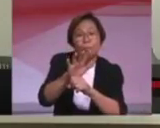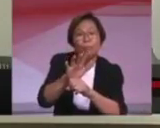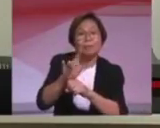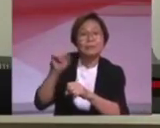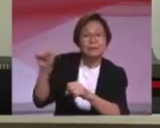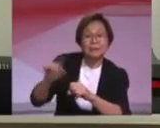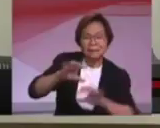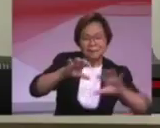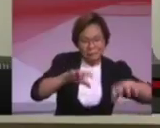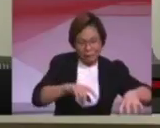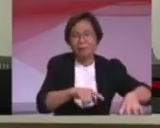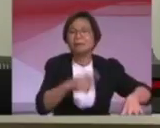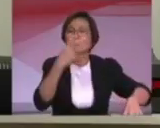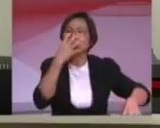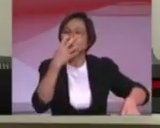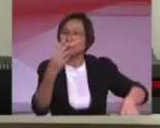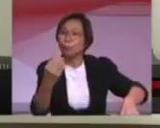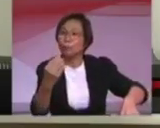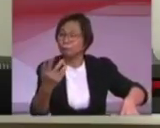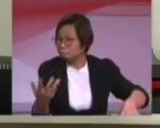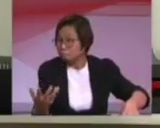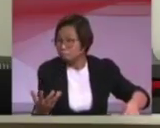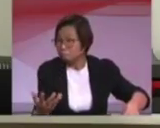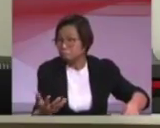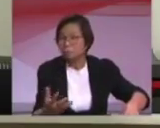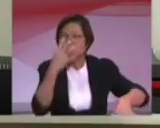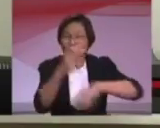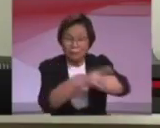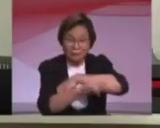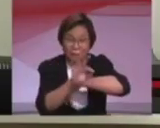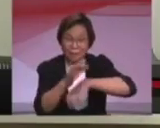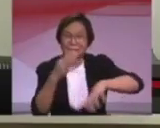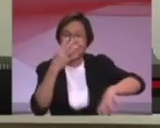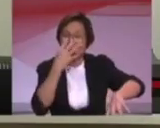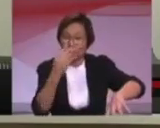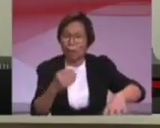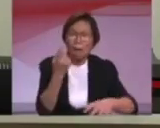di daerah Seremban. Selepas baru-baru ini kita pun buat